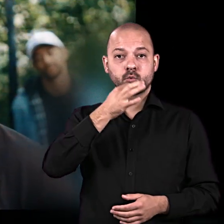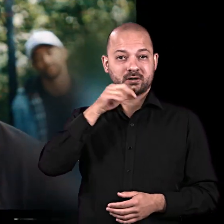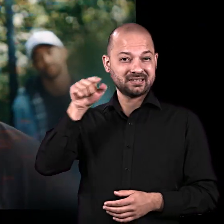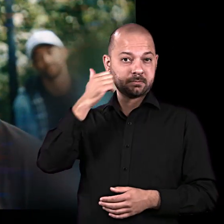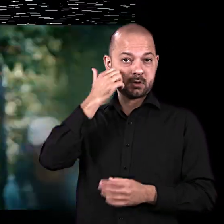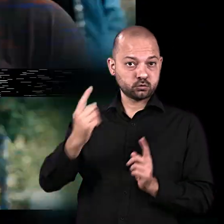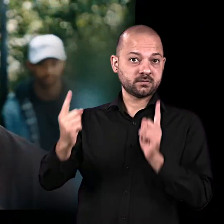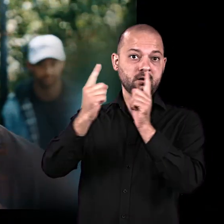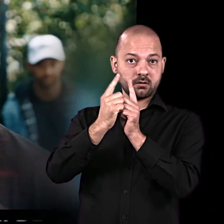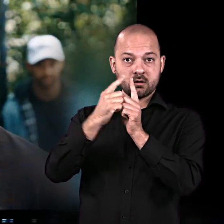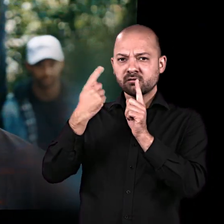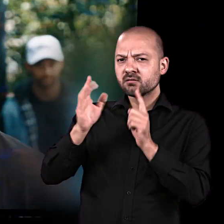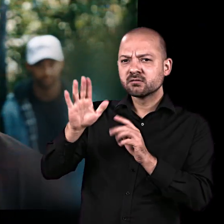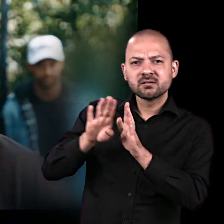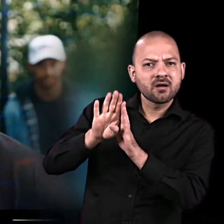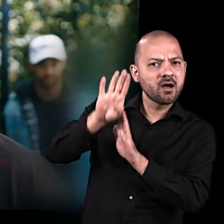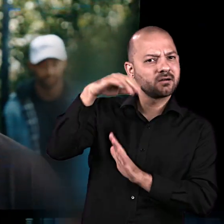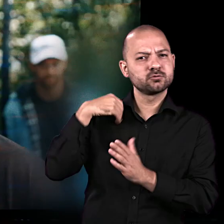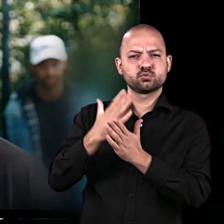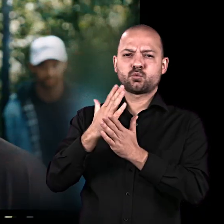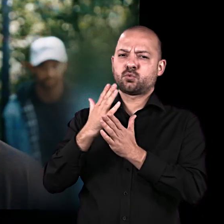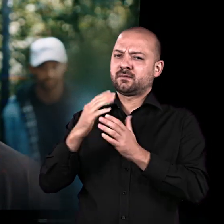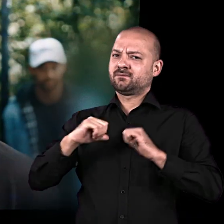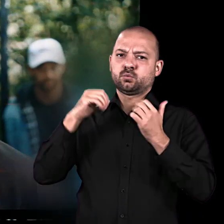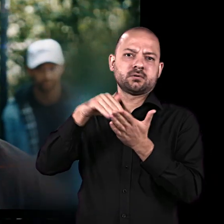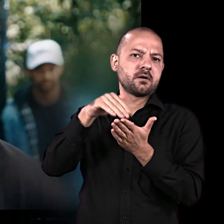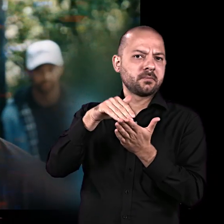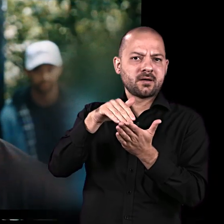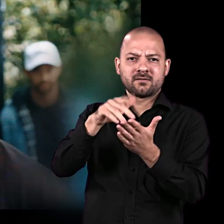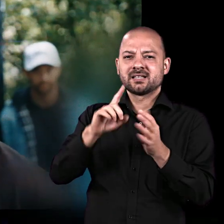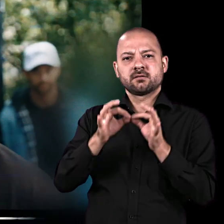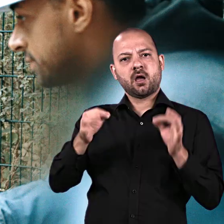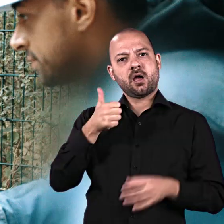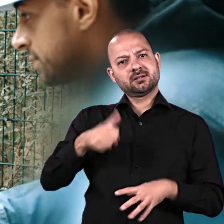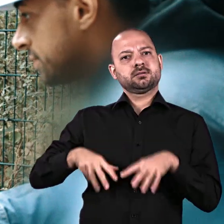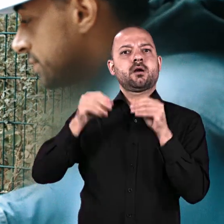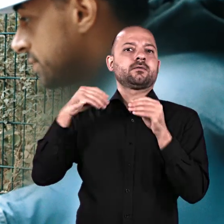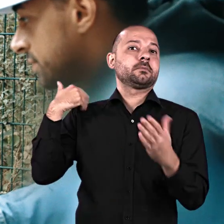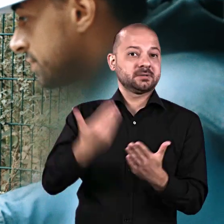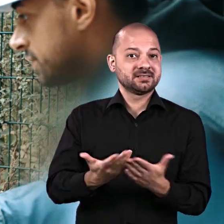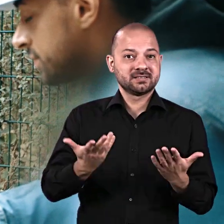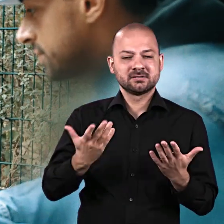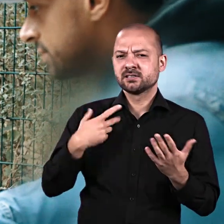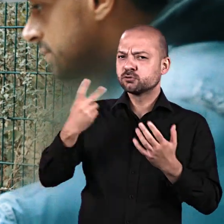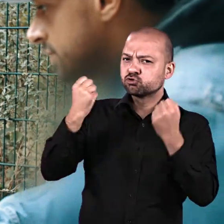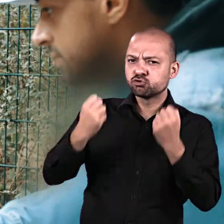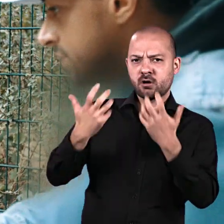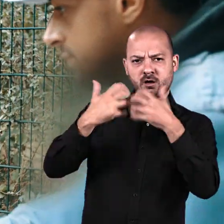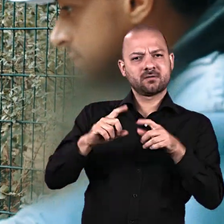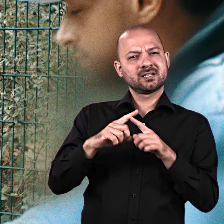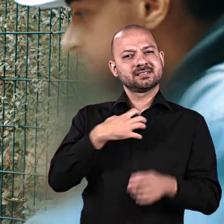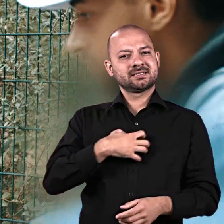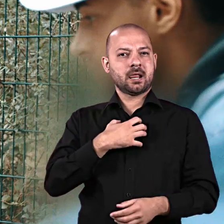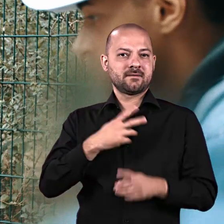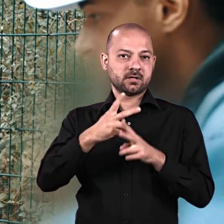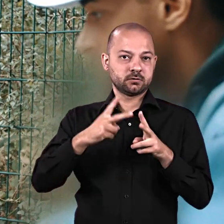gezogen ist in die A-Jugend. Und ich beleidete ihm schon seine ganze Karriere lang, von Tag eins bis jetzt. Das ist schon so eine kleine Seelenverwandtschaft, sag ich